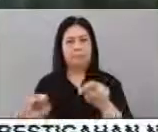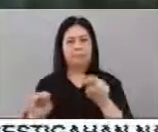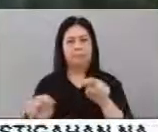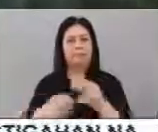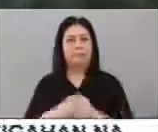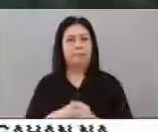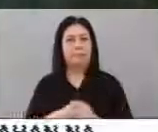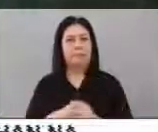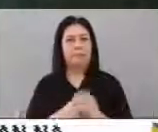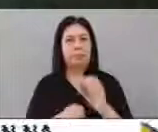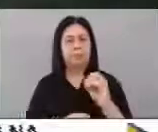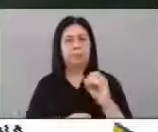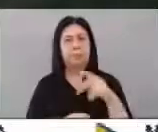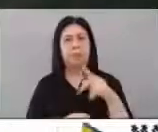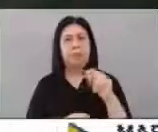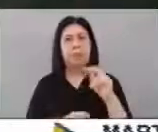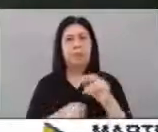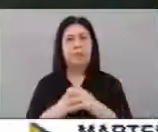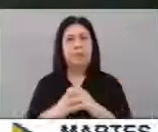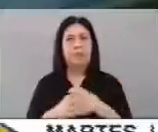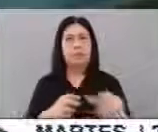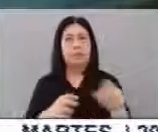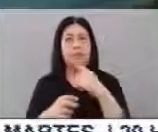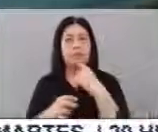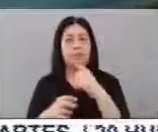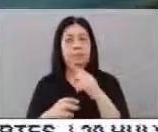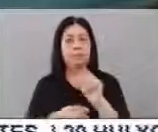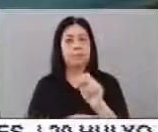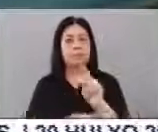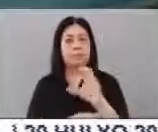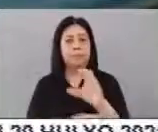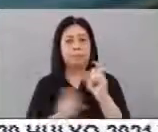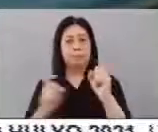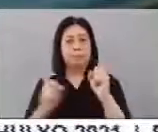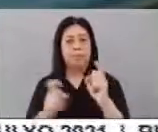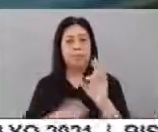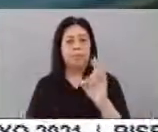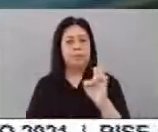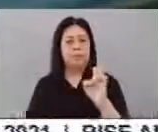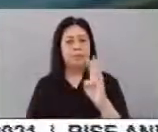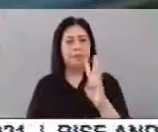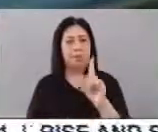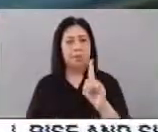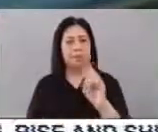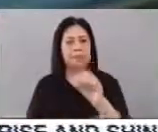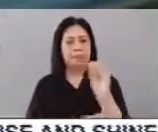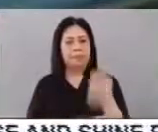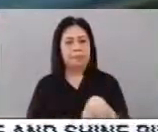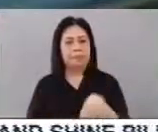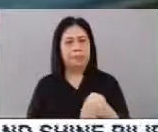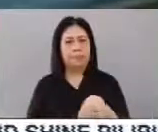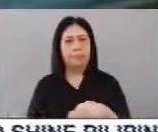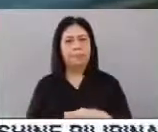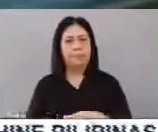22.84 Mbps naman sa mobile internet. Noong July 2016, naglalaro lamang